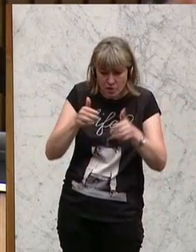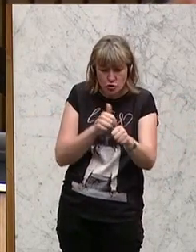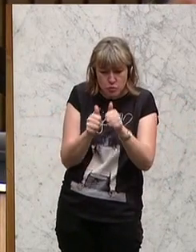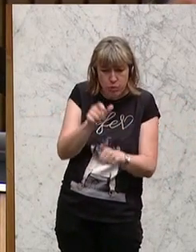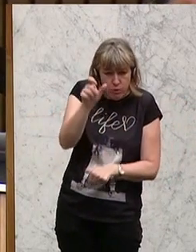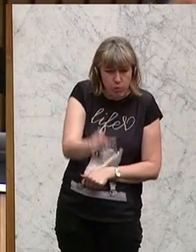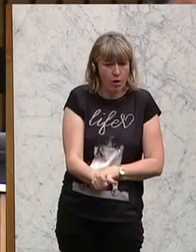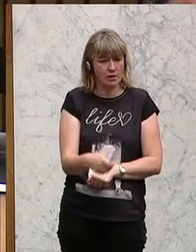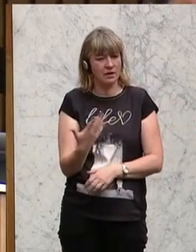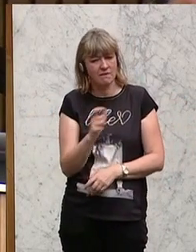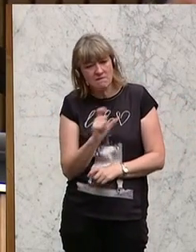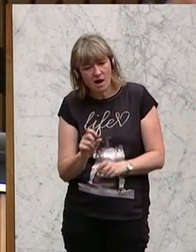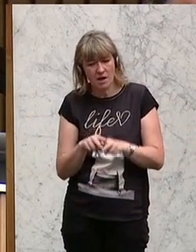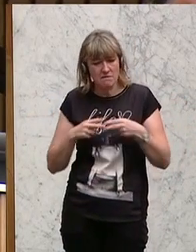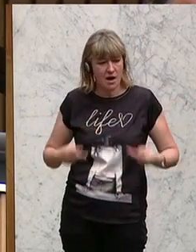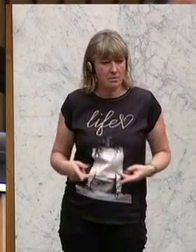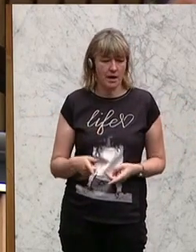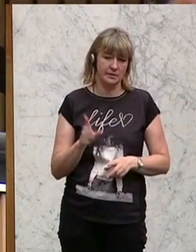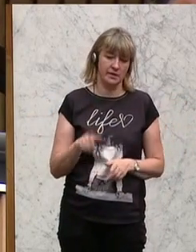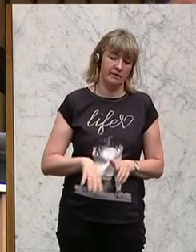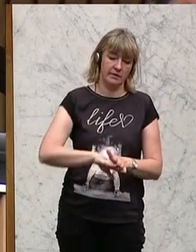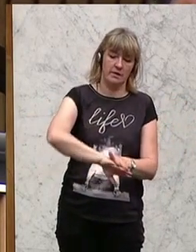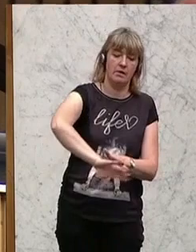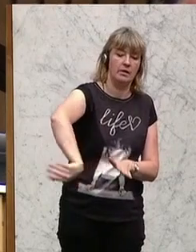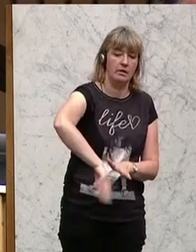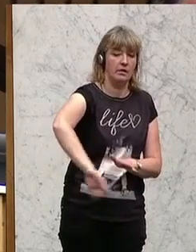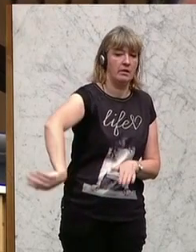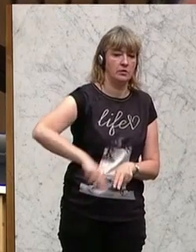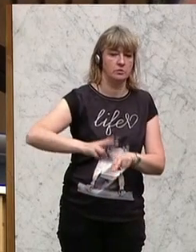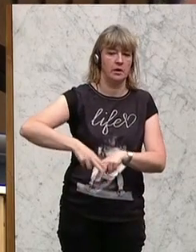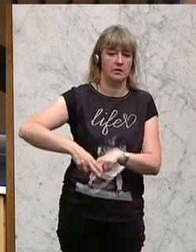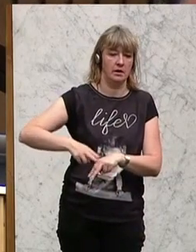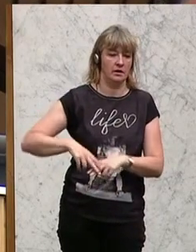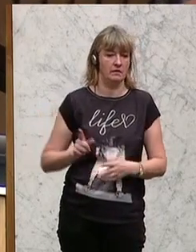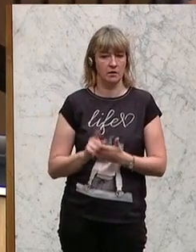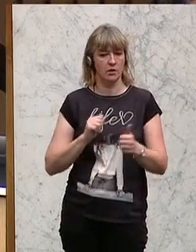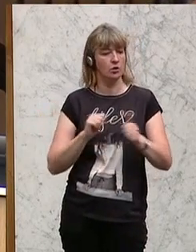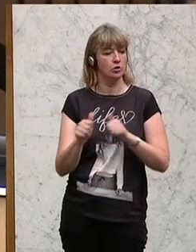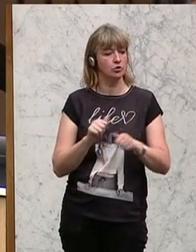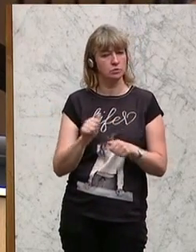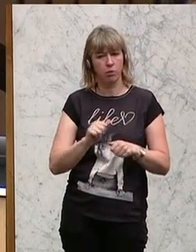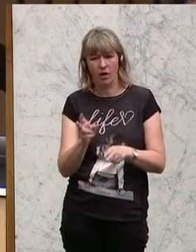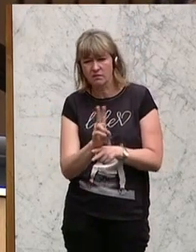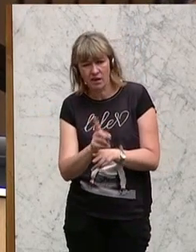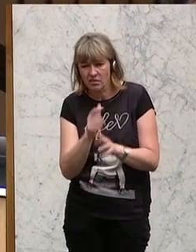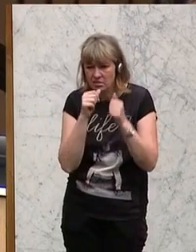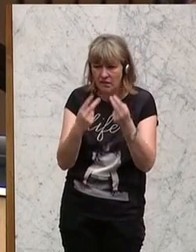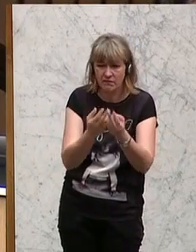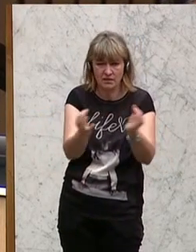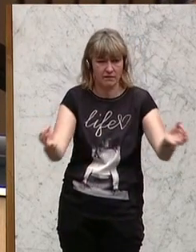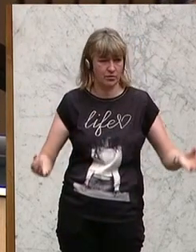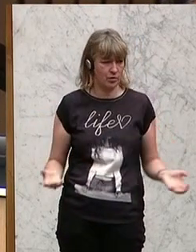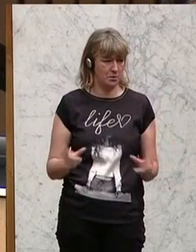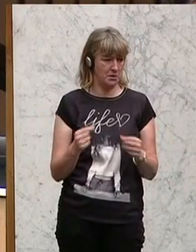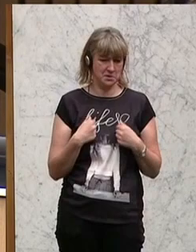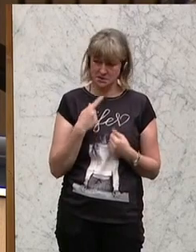Sportler mit seinen Fachverbänden, die wurden mal wieder hintangestellt. Der Sportler spielt für sie anscheinend überhaupt keine Rolle. Und das sage ich Ihnen